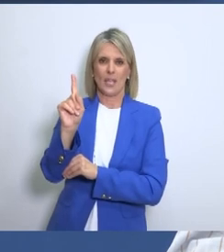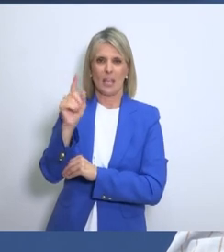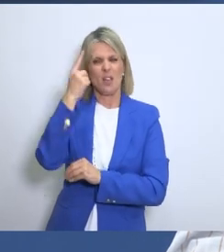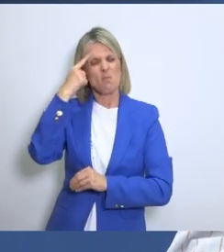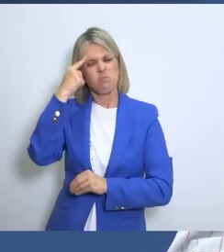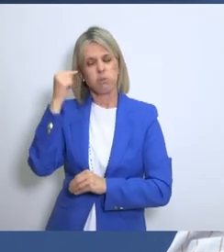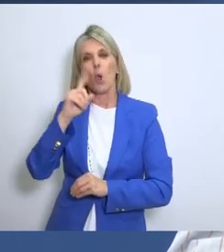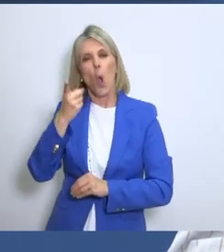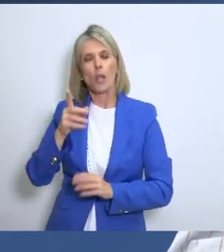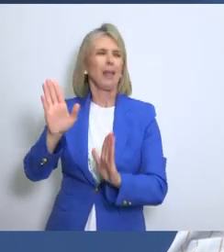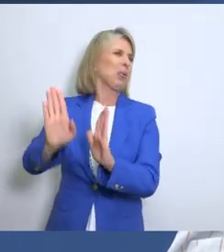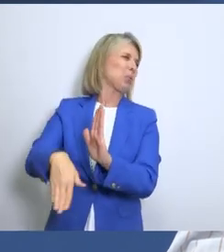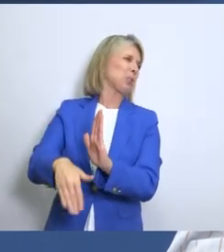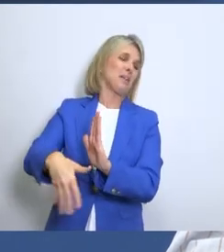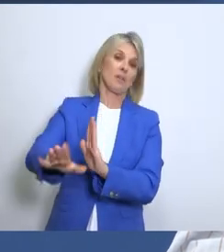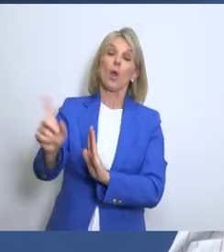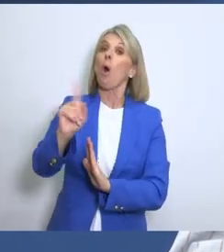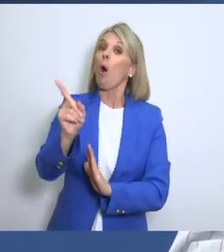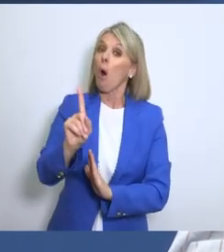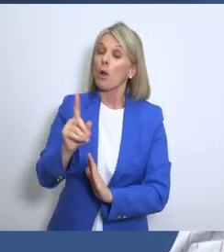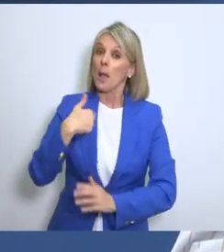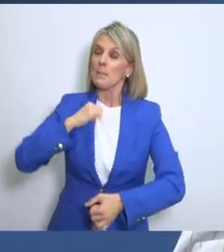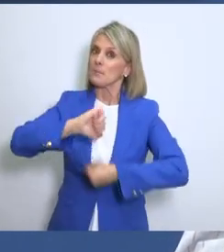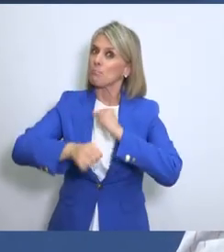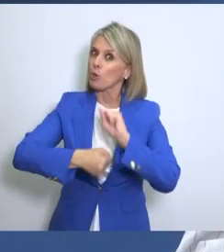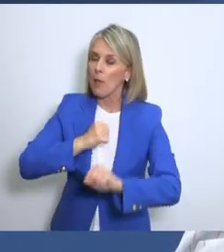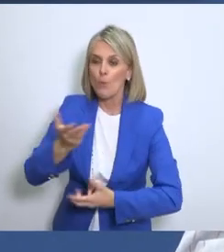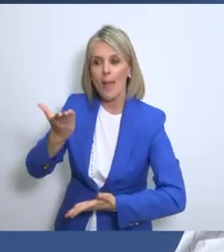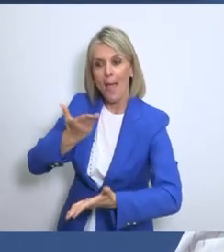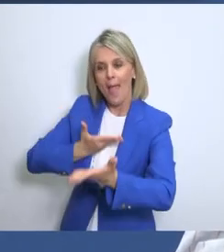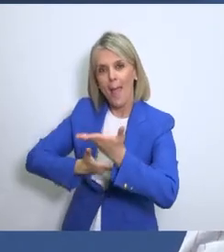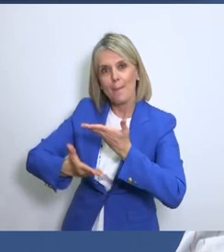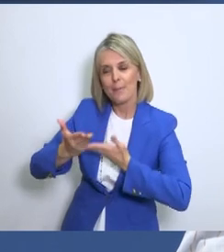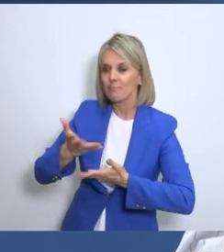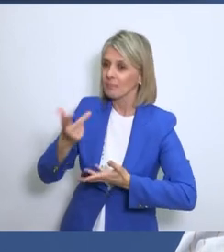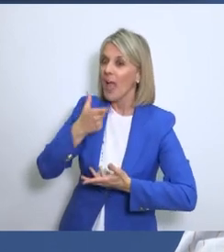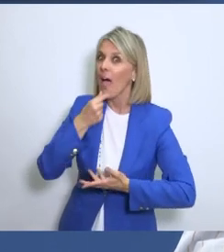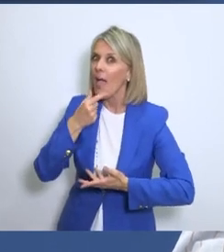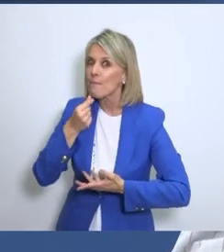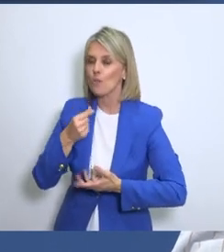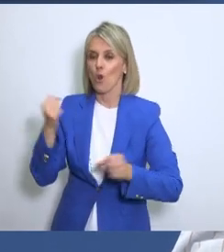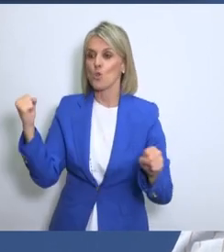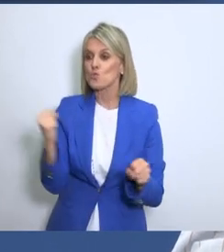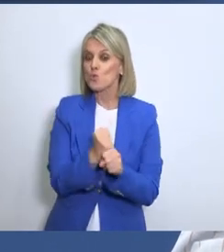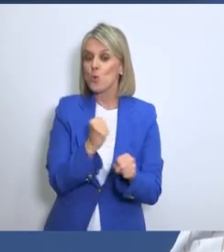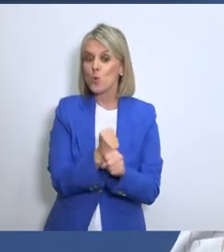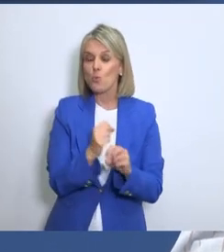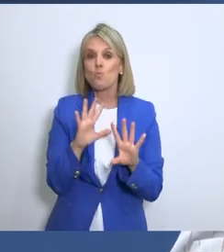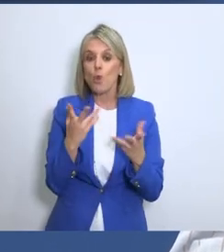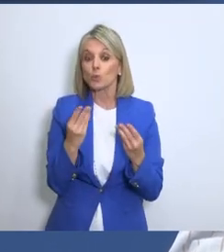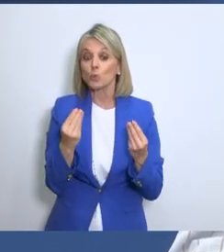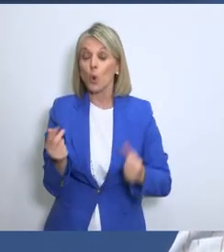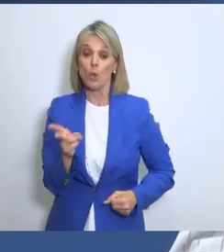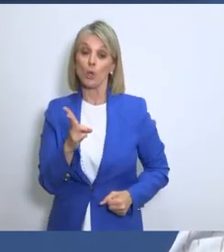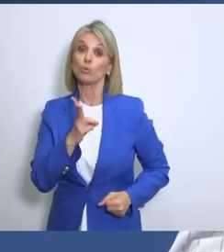μειώσει οποιονδήποτε άλλον, αλλά για να μπορέσουμε να κάνουμε πιο εύκολο το έργο της εργατικής τάξης.